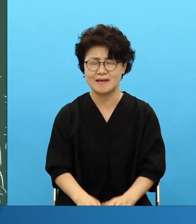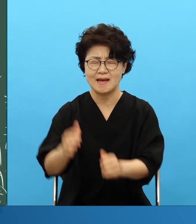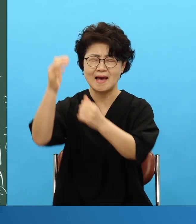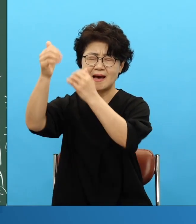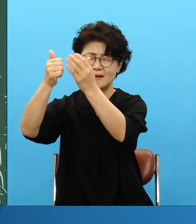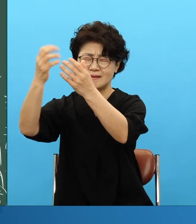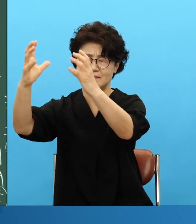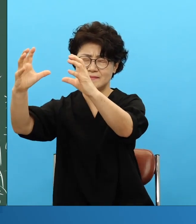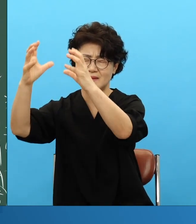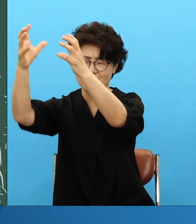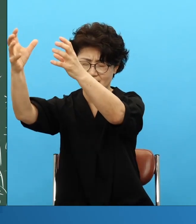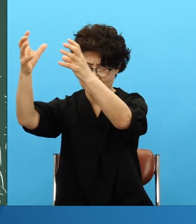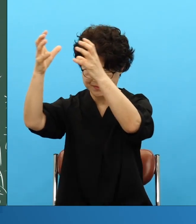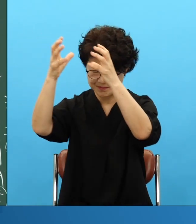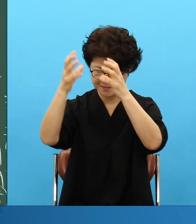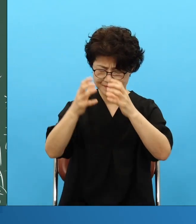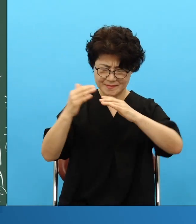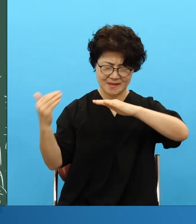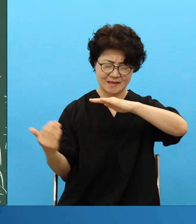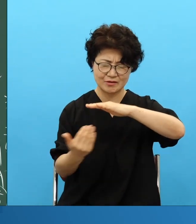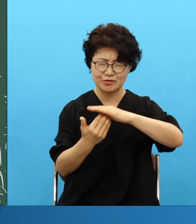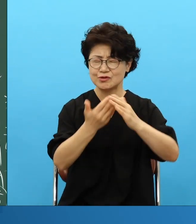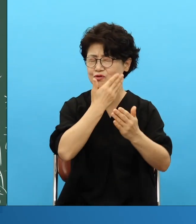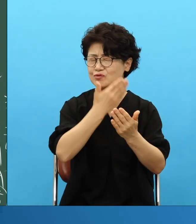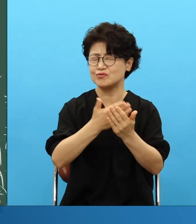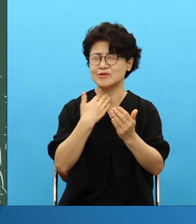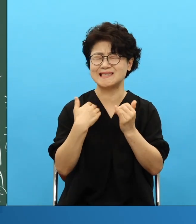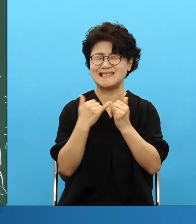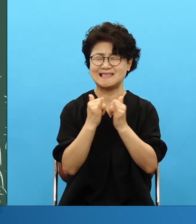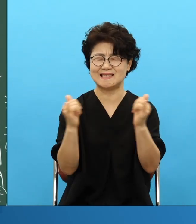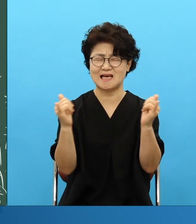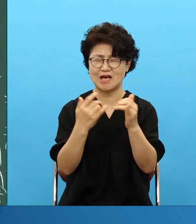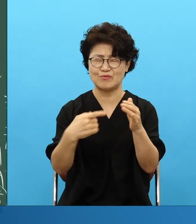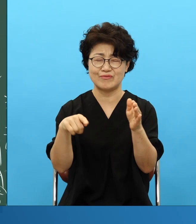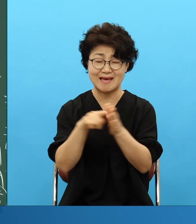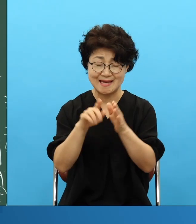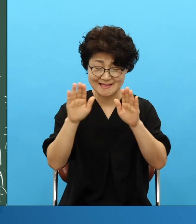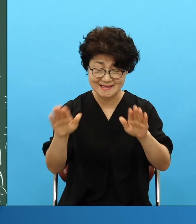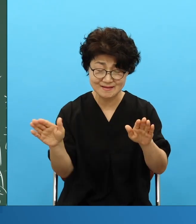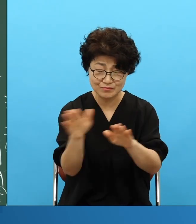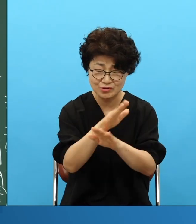하나님의 나라 이룰 중직자들을 위해 for the church officers who will fulfill the kingdom of 지금부터 God